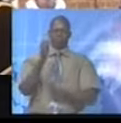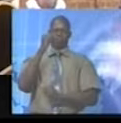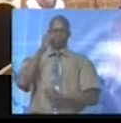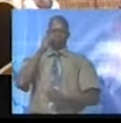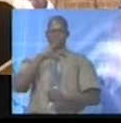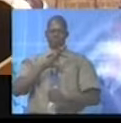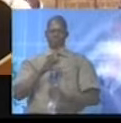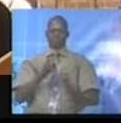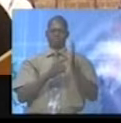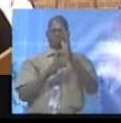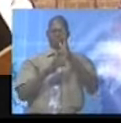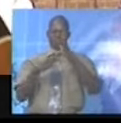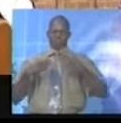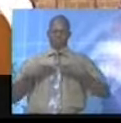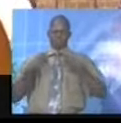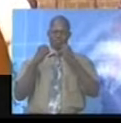fort.